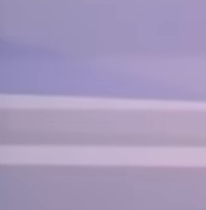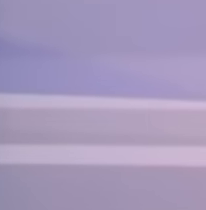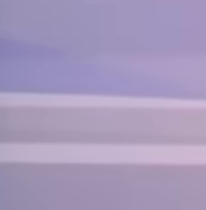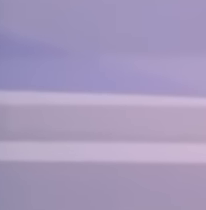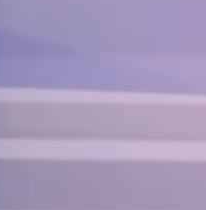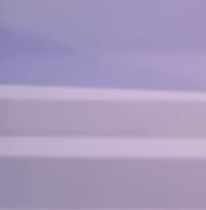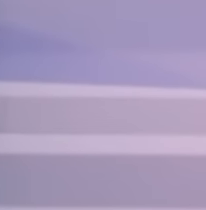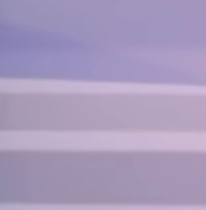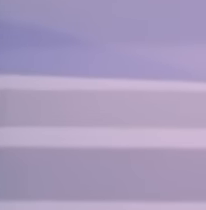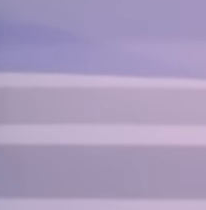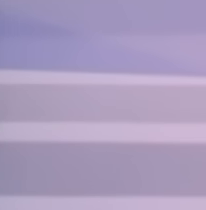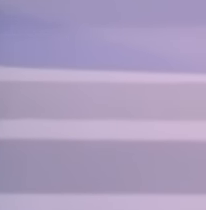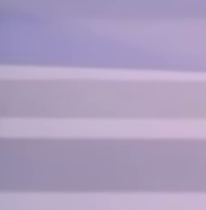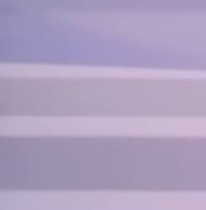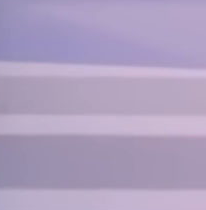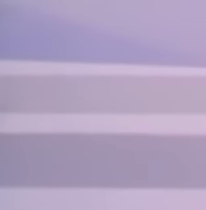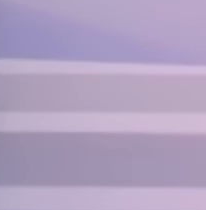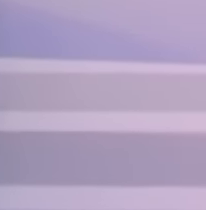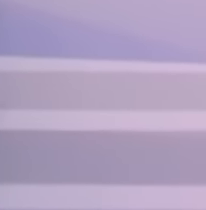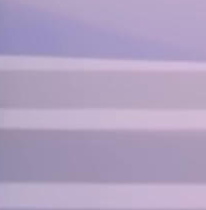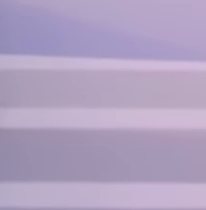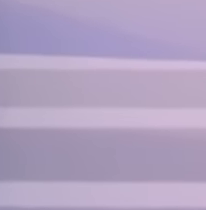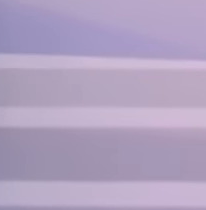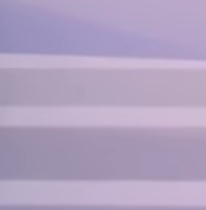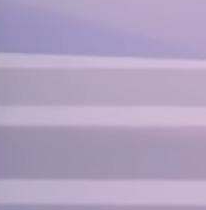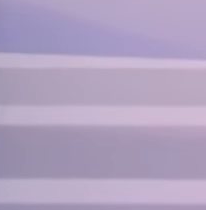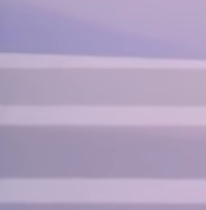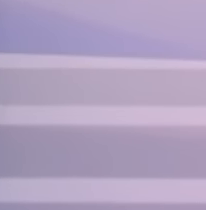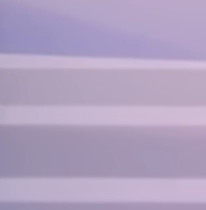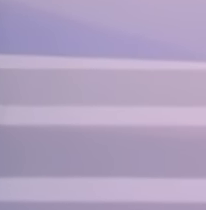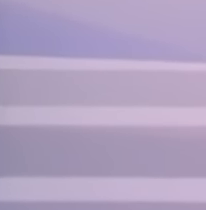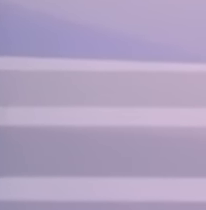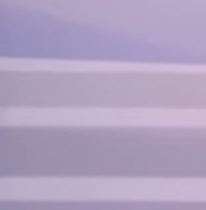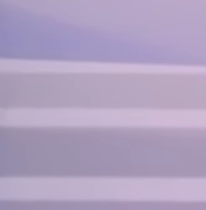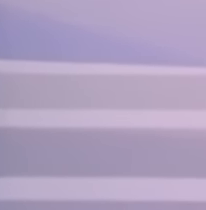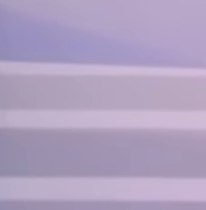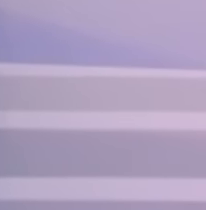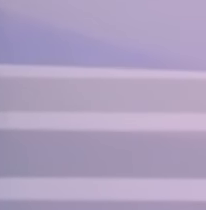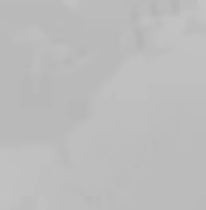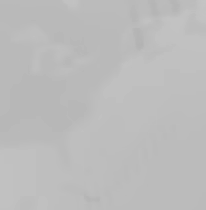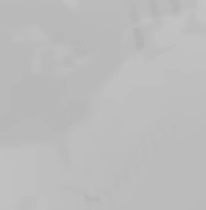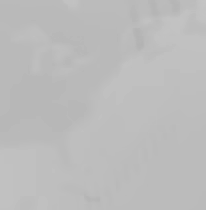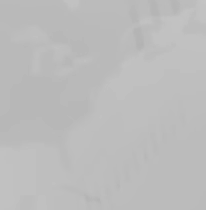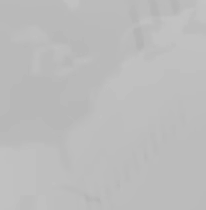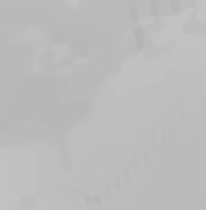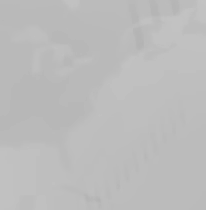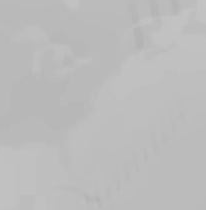abroad, samahan nyo kami sa GMA Pinoy TV at www.gmanews.tv.